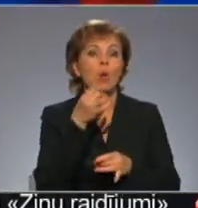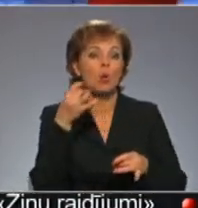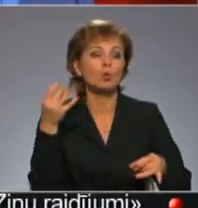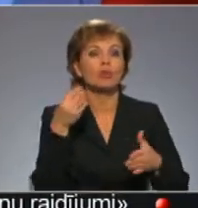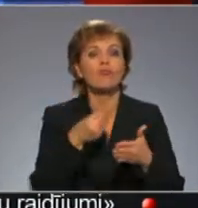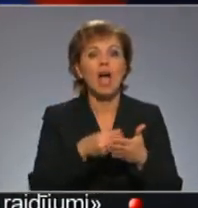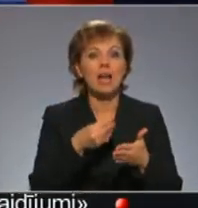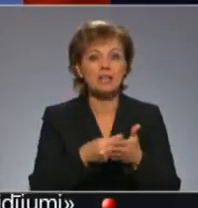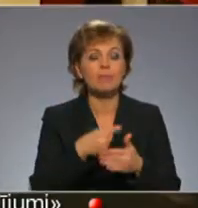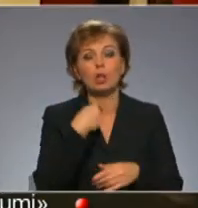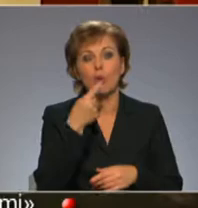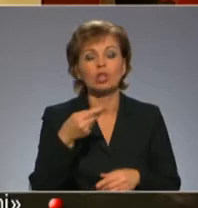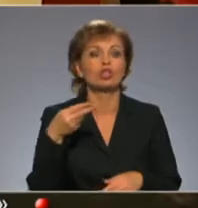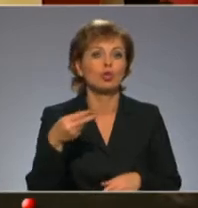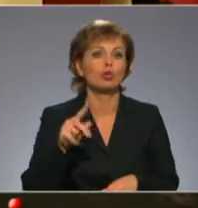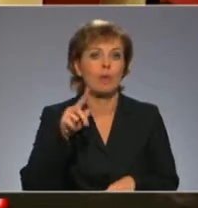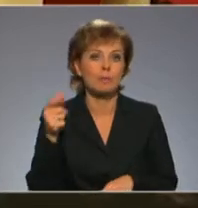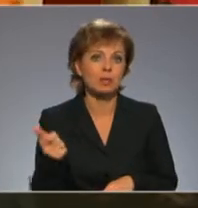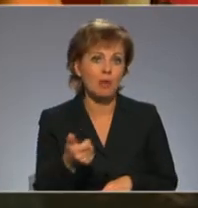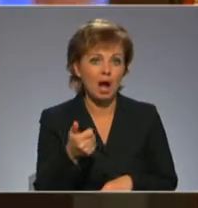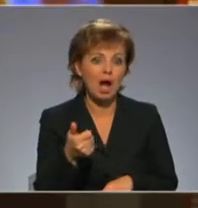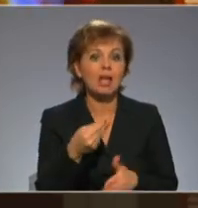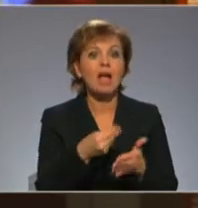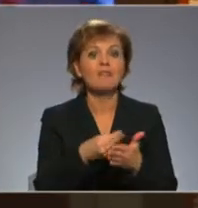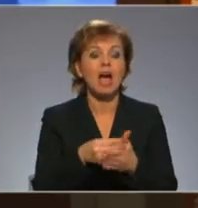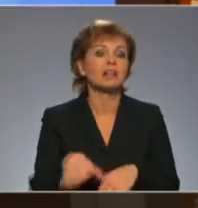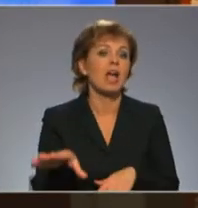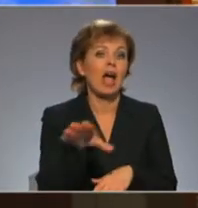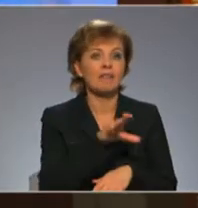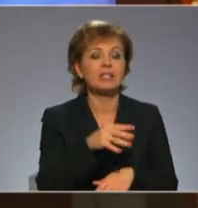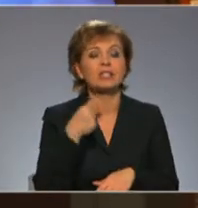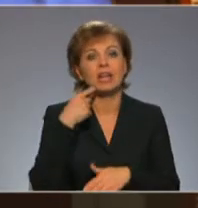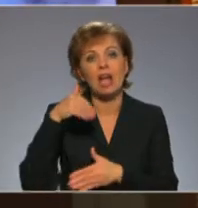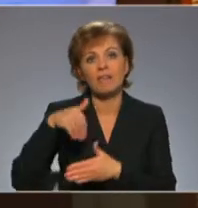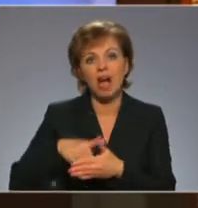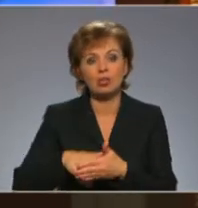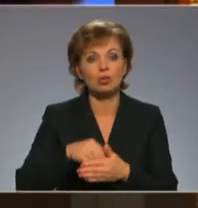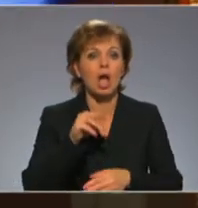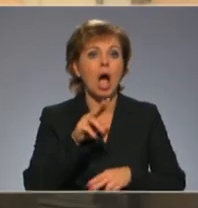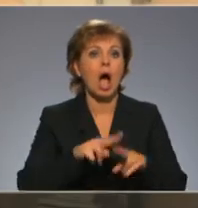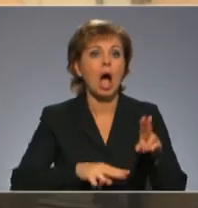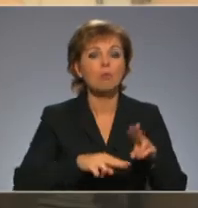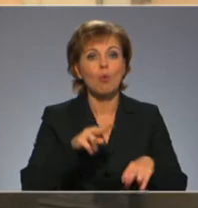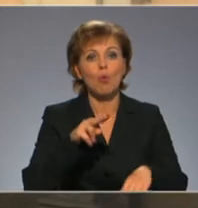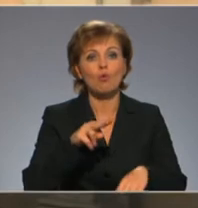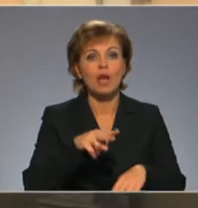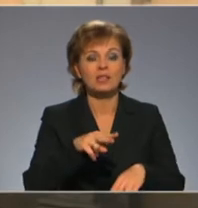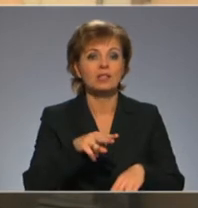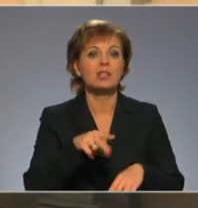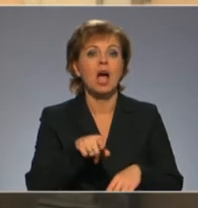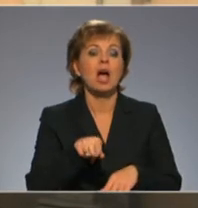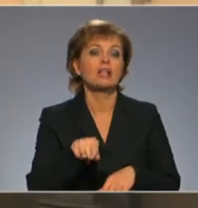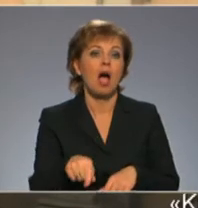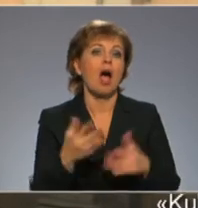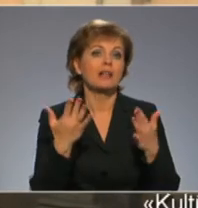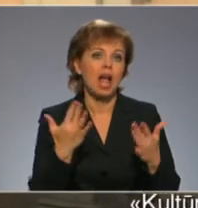vērtība noteikta jau 2001. Gadā, kad vērtēja visas Rīgas vēsturiskā centrā būvas ēkas. Šis vērtējums bija